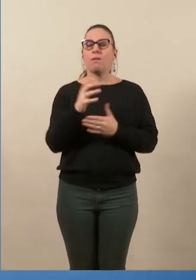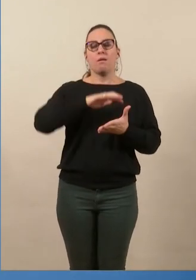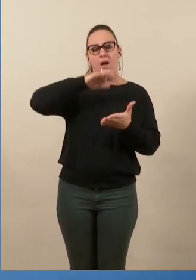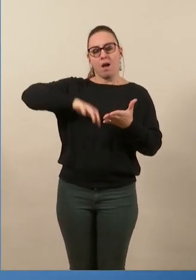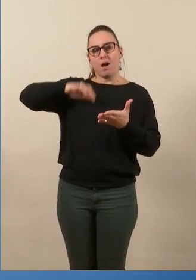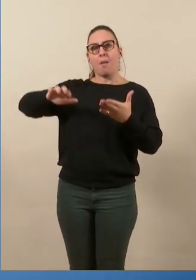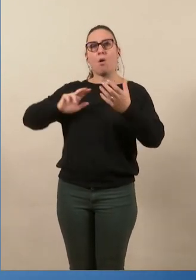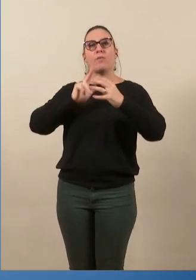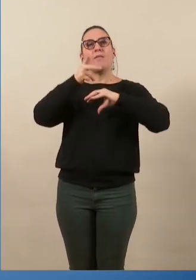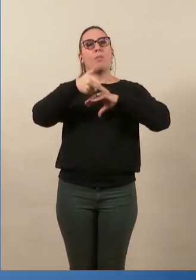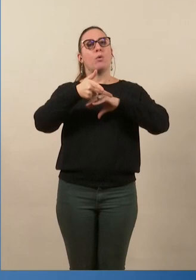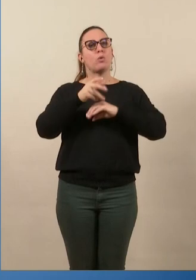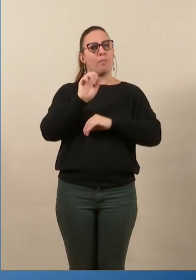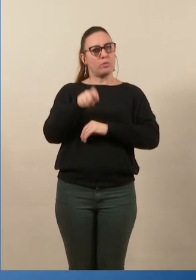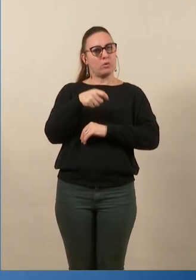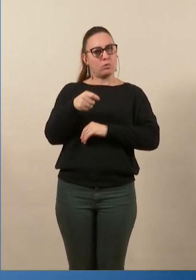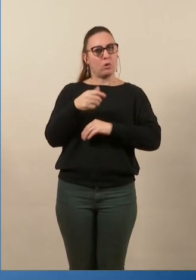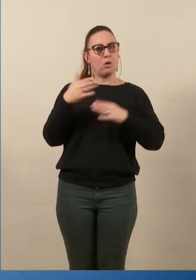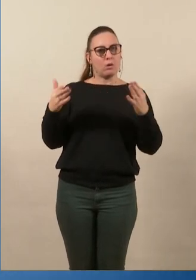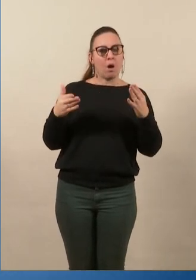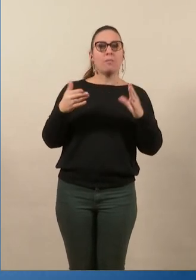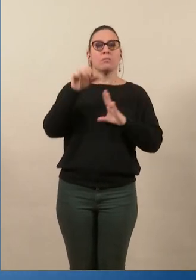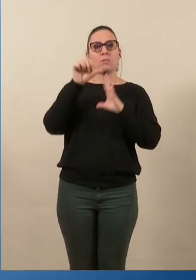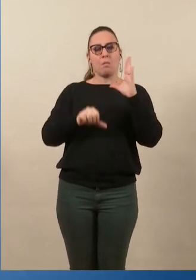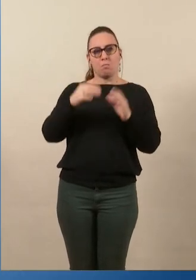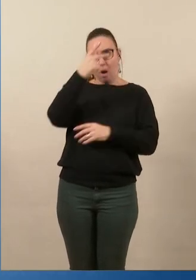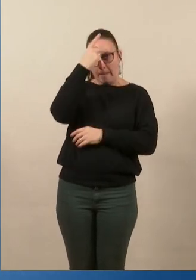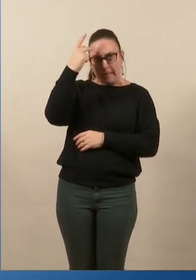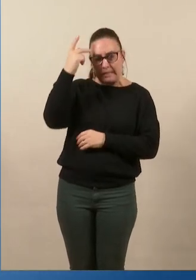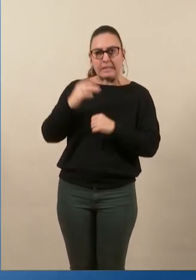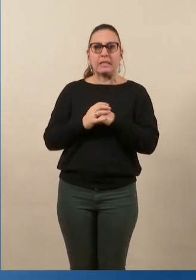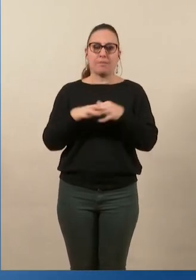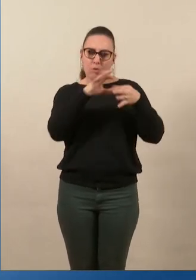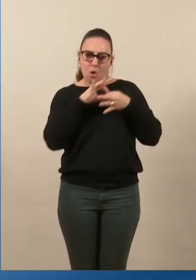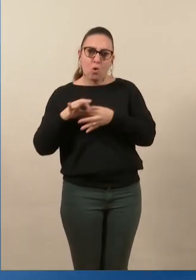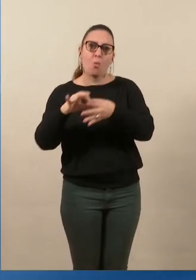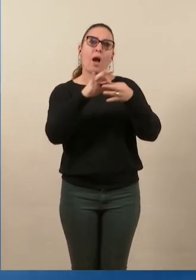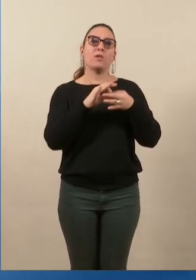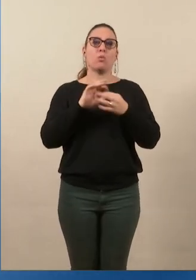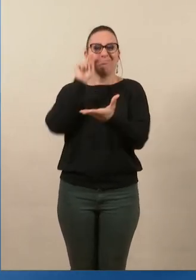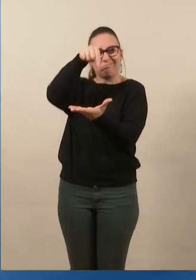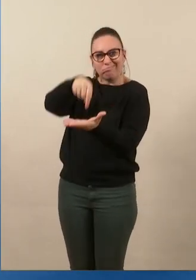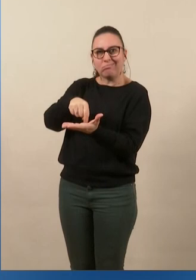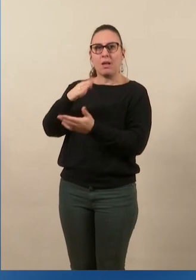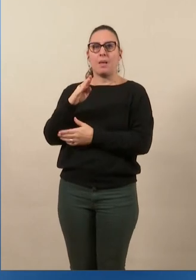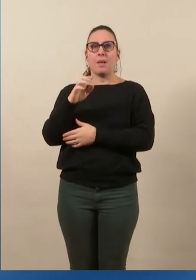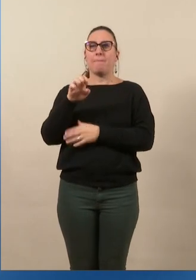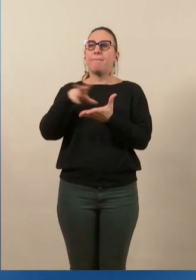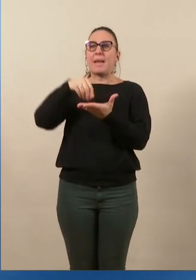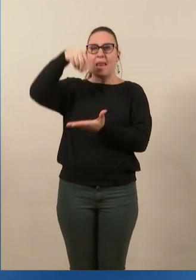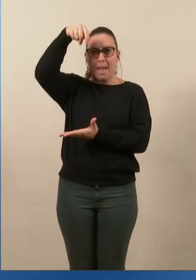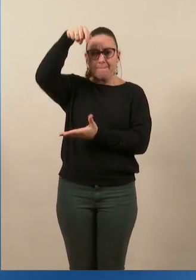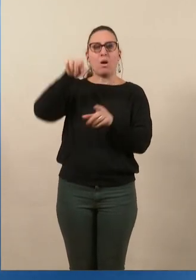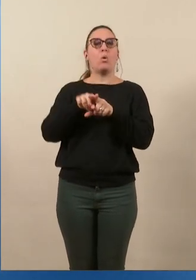développement durable fasse état du moi de la Palestine du renforcement de la coopération avec Bethléem il ne fasse pas état de l'annonce du